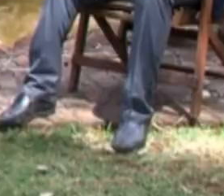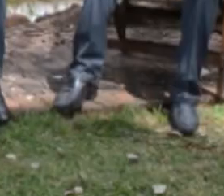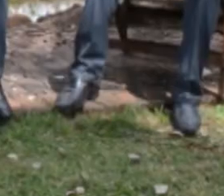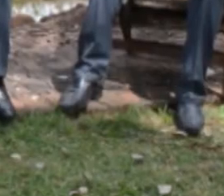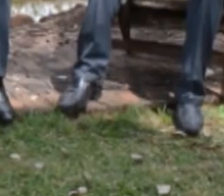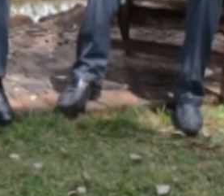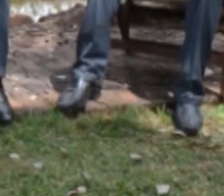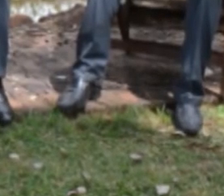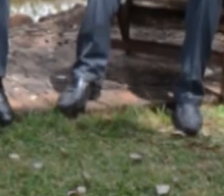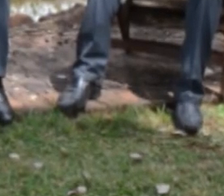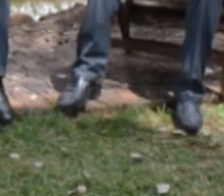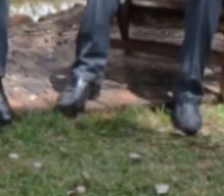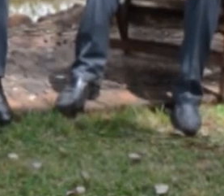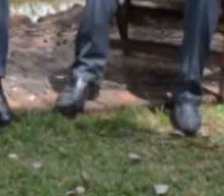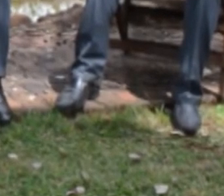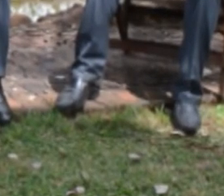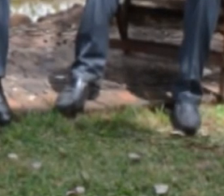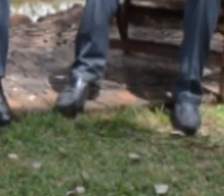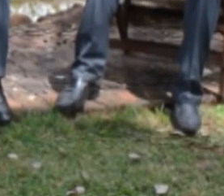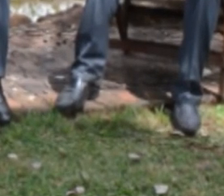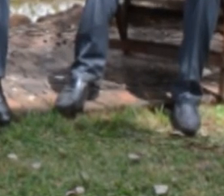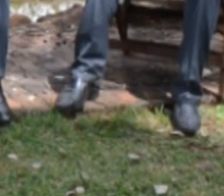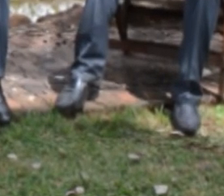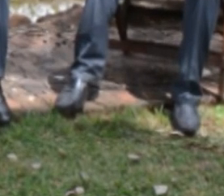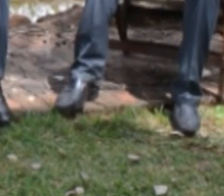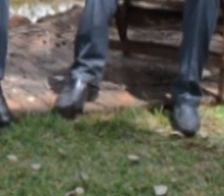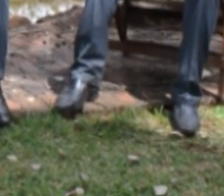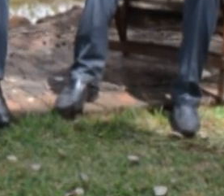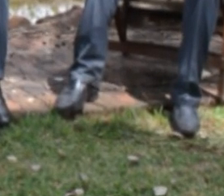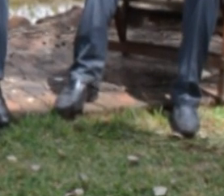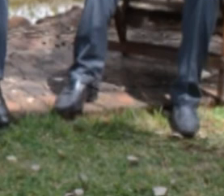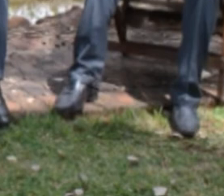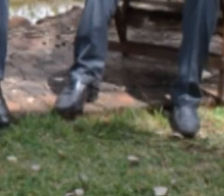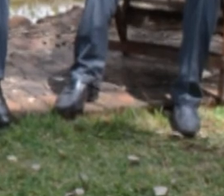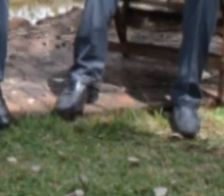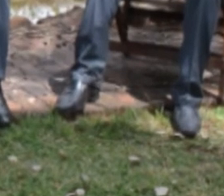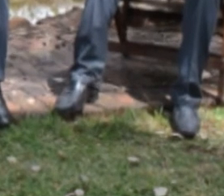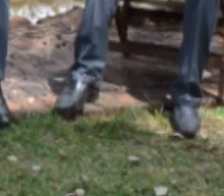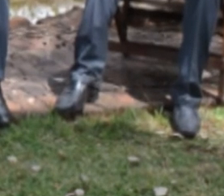nekukasika kana tichimunamata mapfupa acharira kwebede